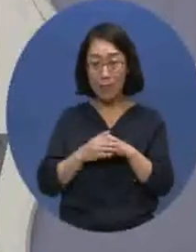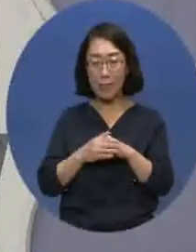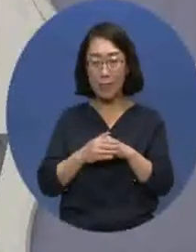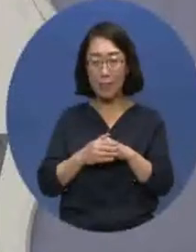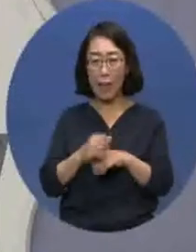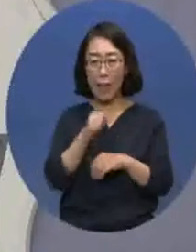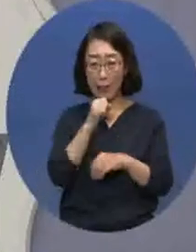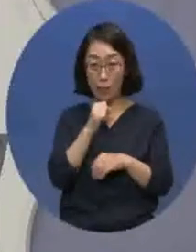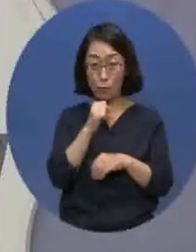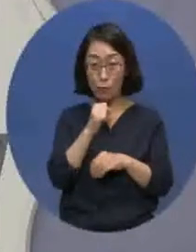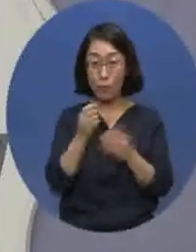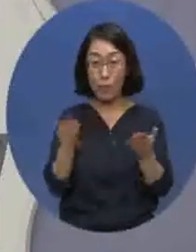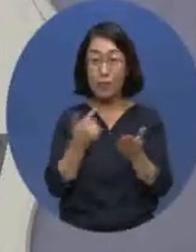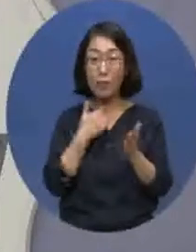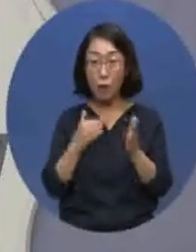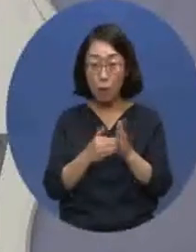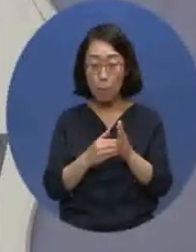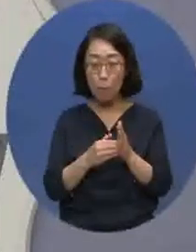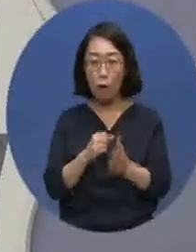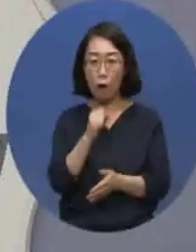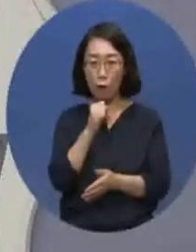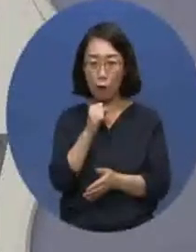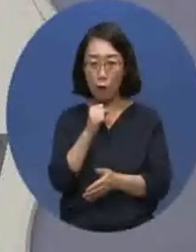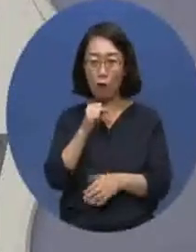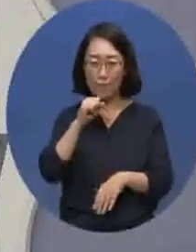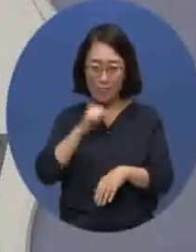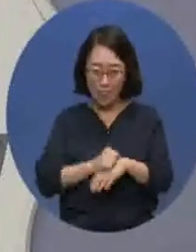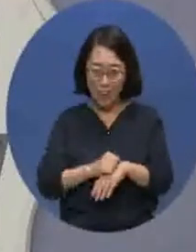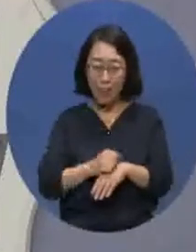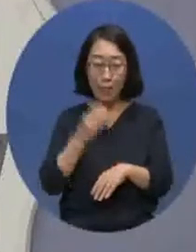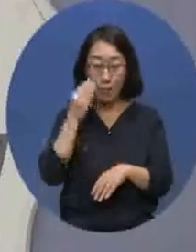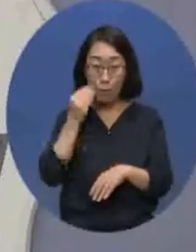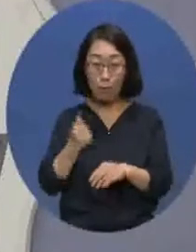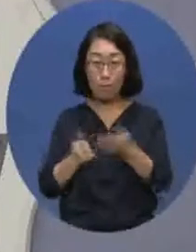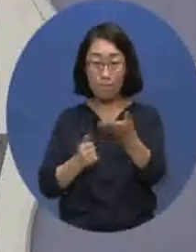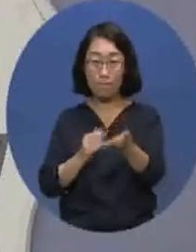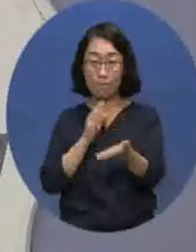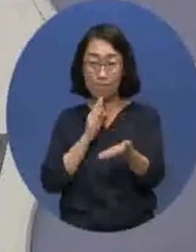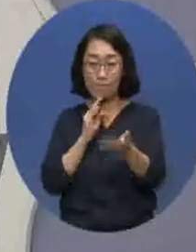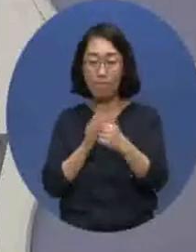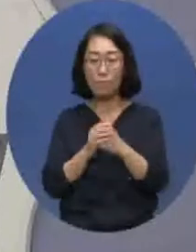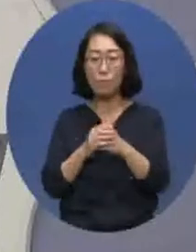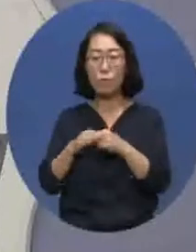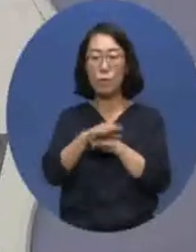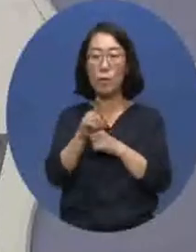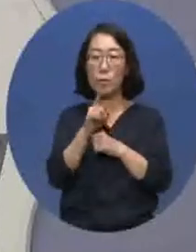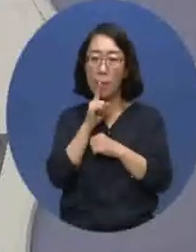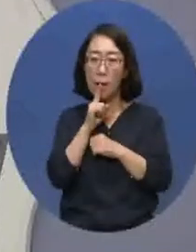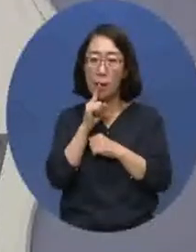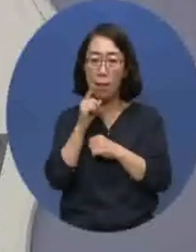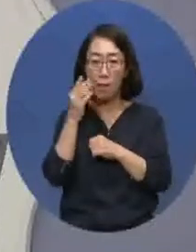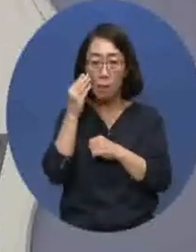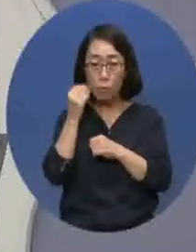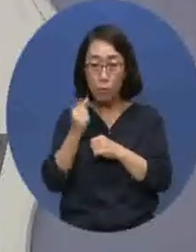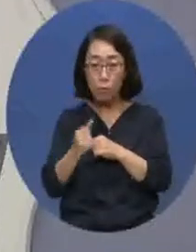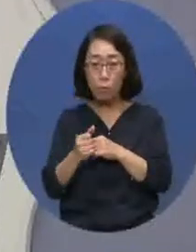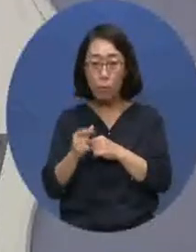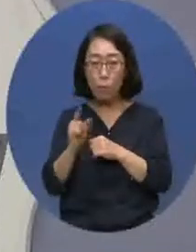하셨기 때문에 언어의 조련사 시죠 우리가 우리의 니까 사용하는 말을